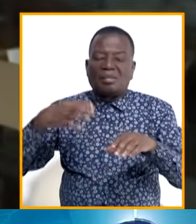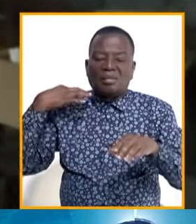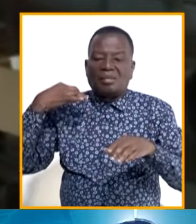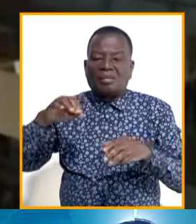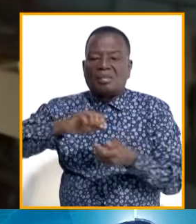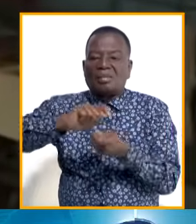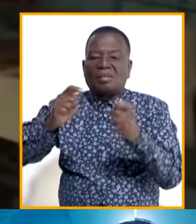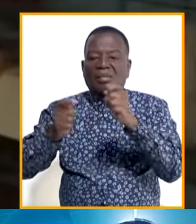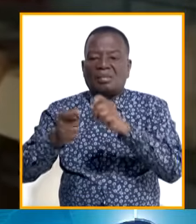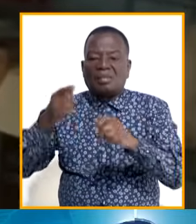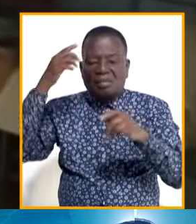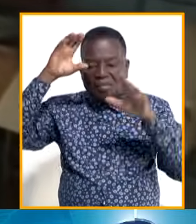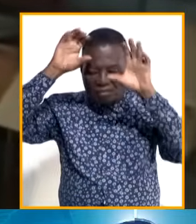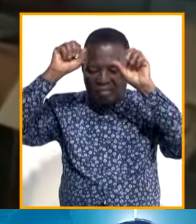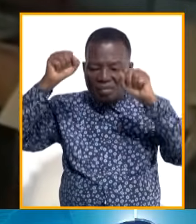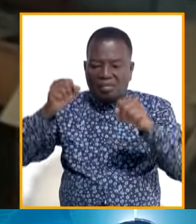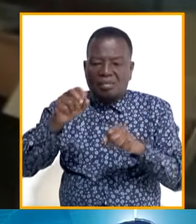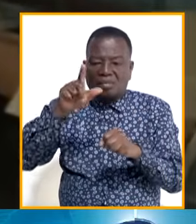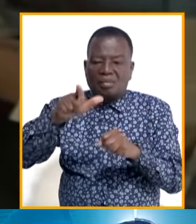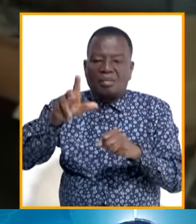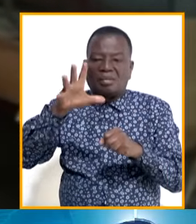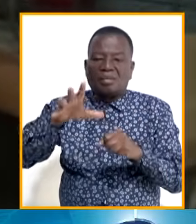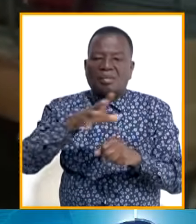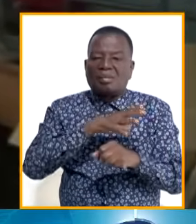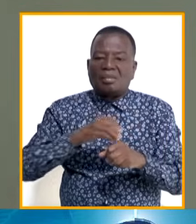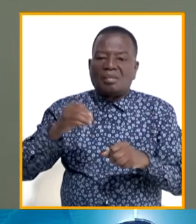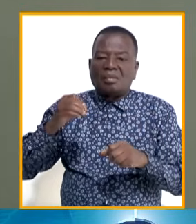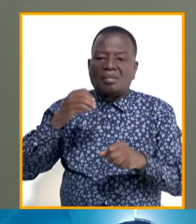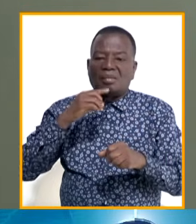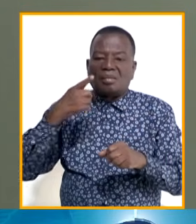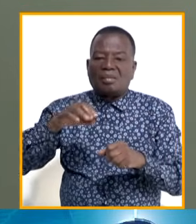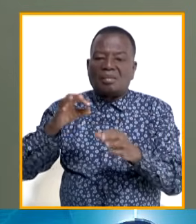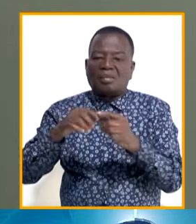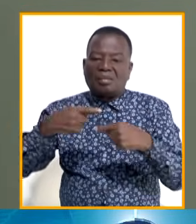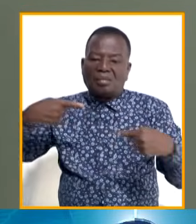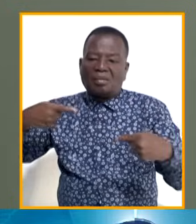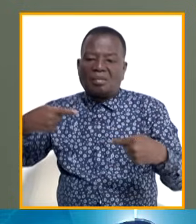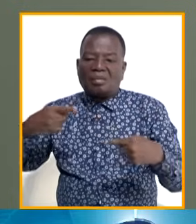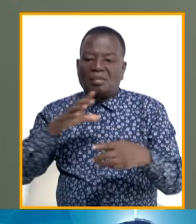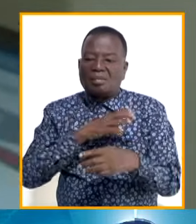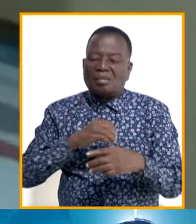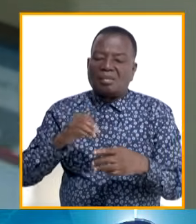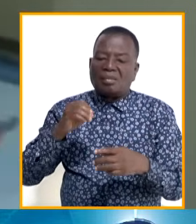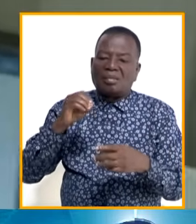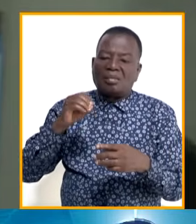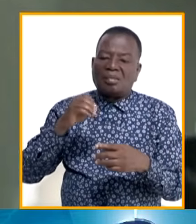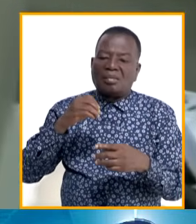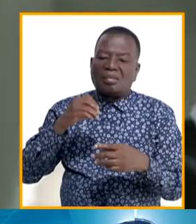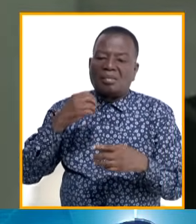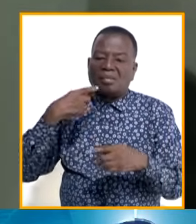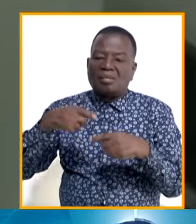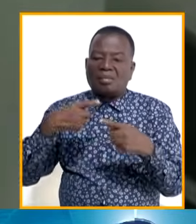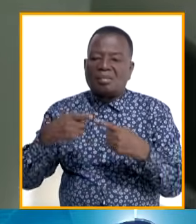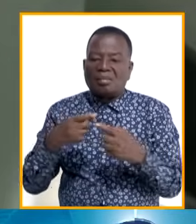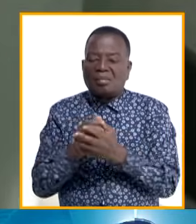sa succession pour la présidentielle. 25 candidats lui font face, dont les opposants Moïse Katumbi, Martin Fayoulou ou encore